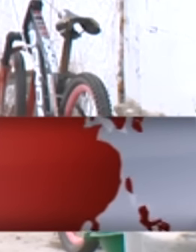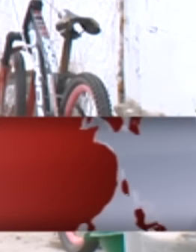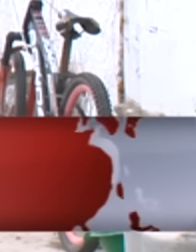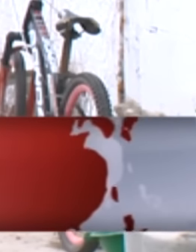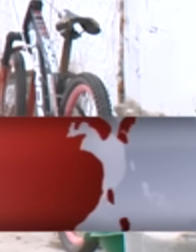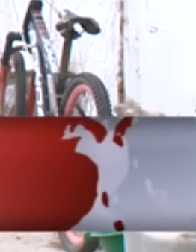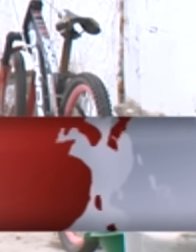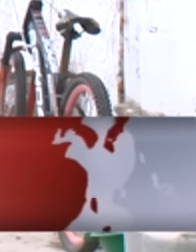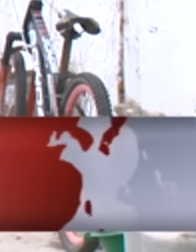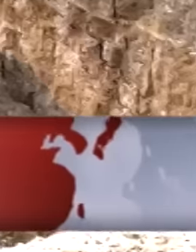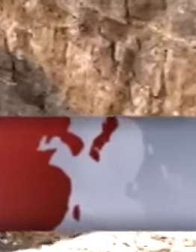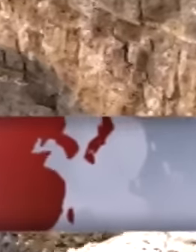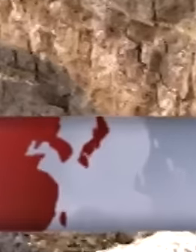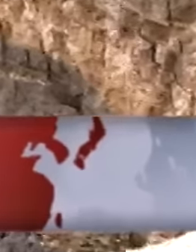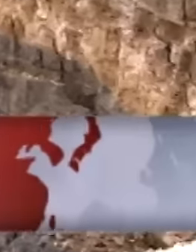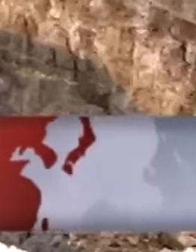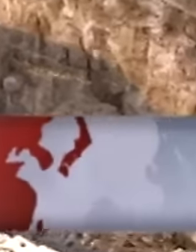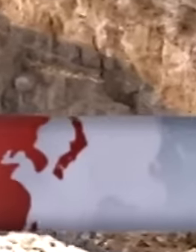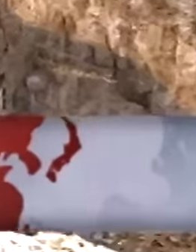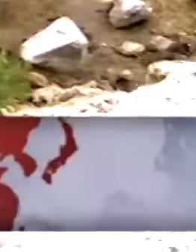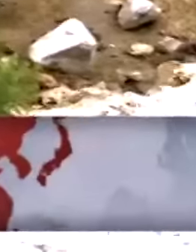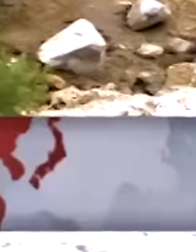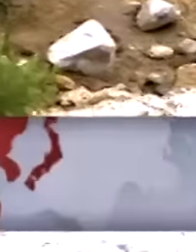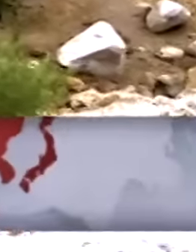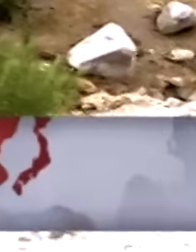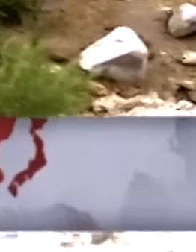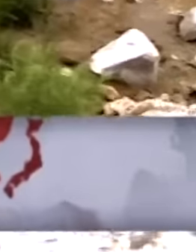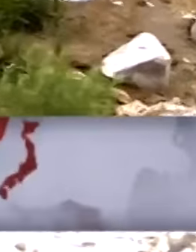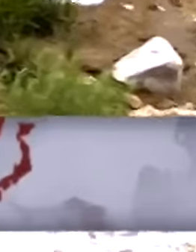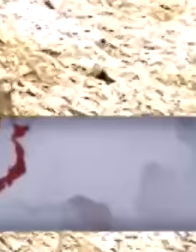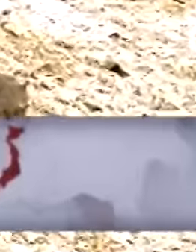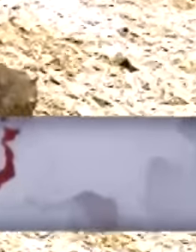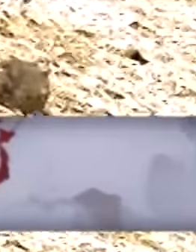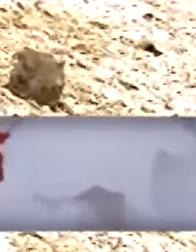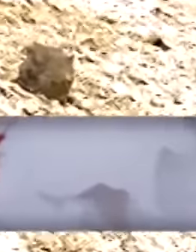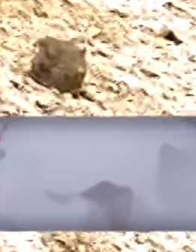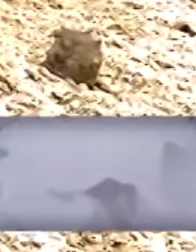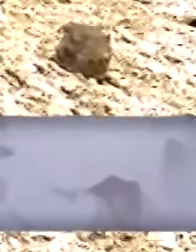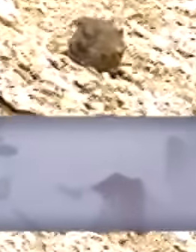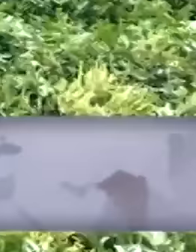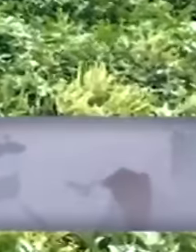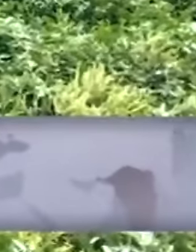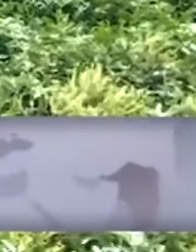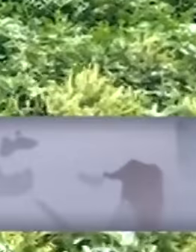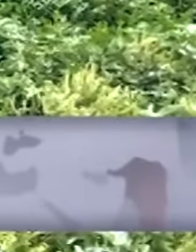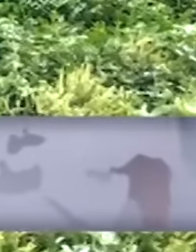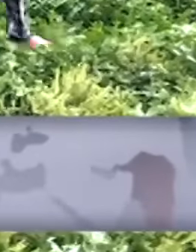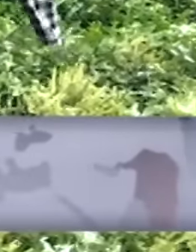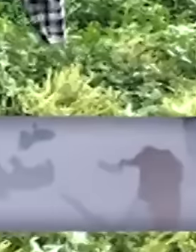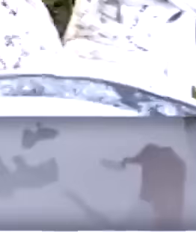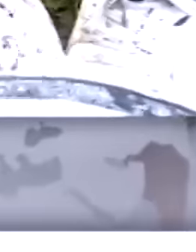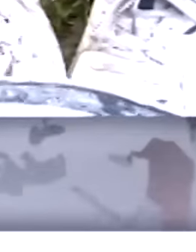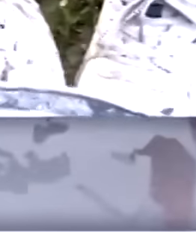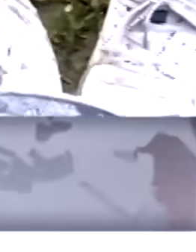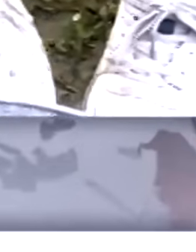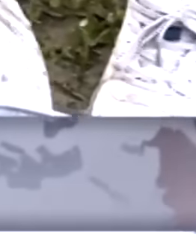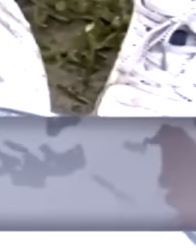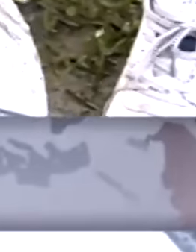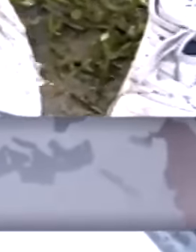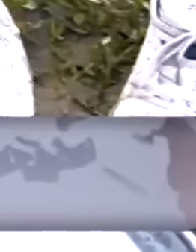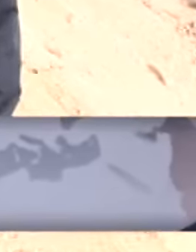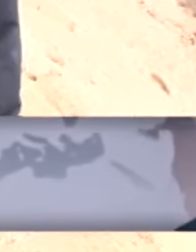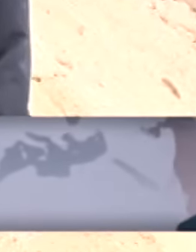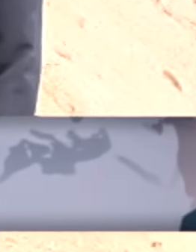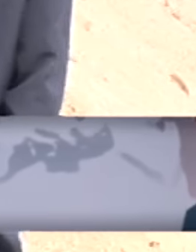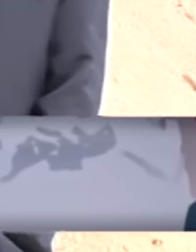болып отыр да. Жол жоқ. Ақмола облысы Қаражар ауылы айлақта қалып қойған. Су тасқыннан кейінгі мәселе болған